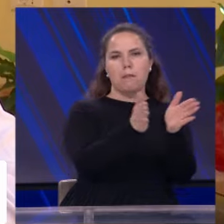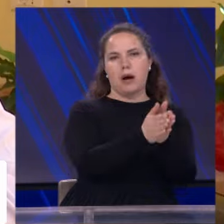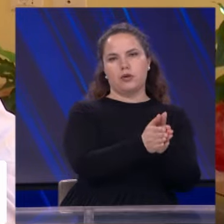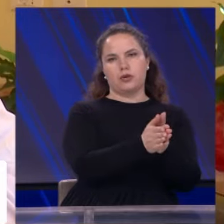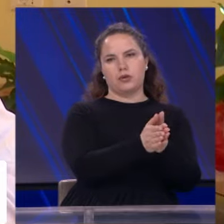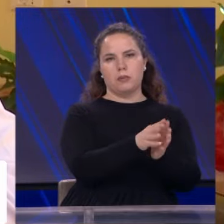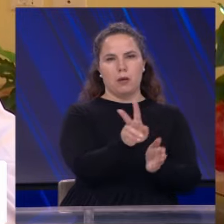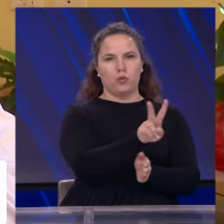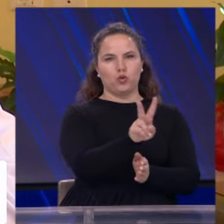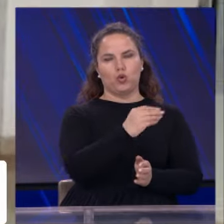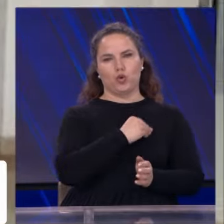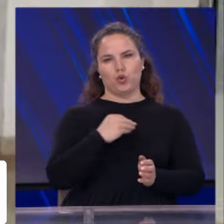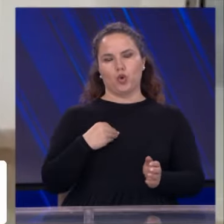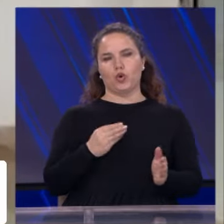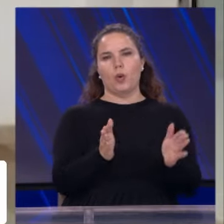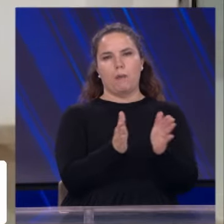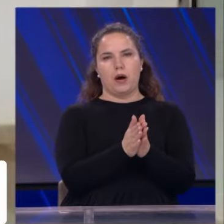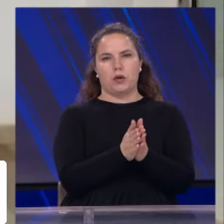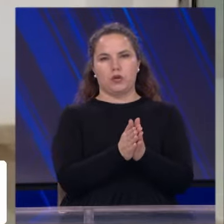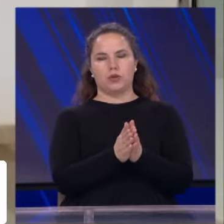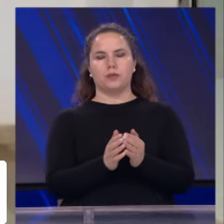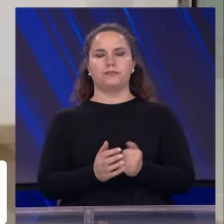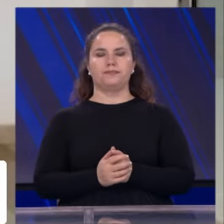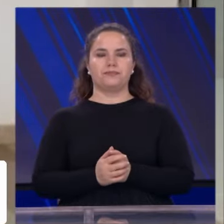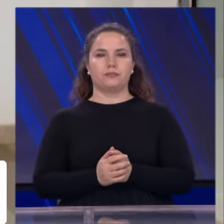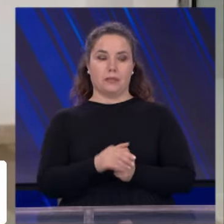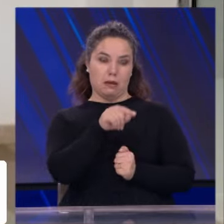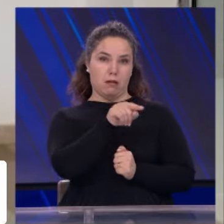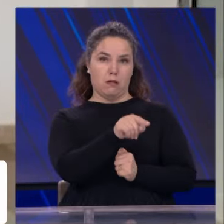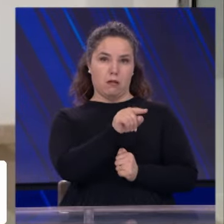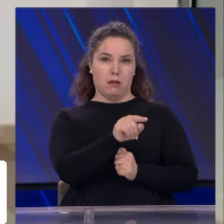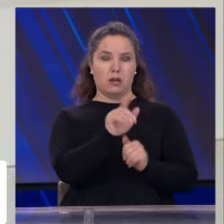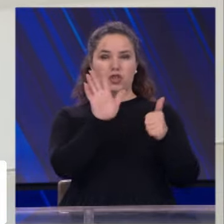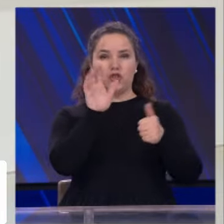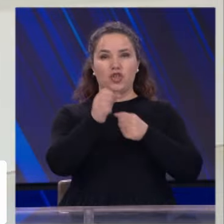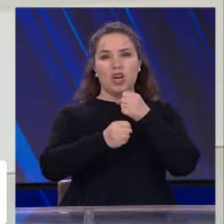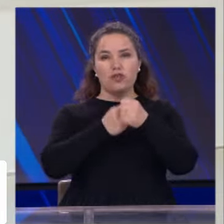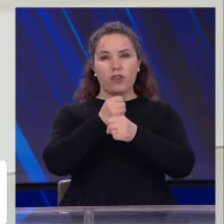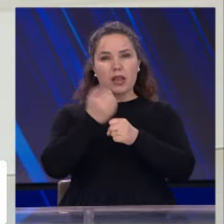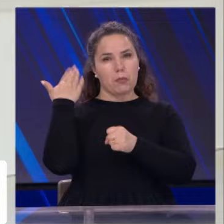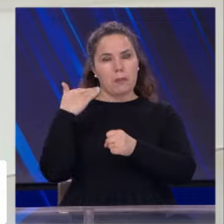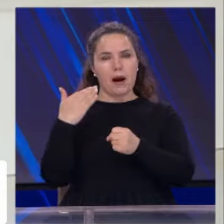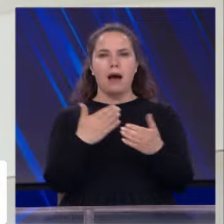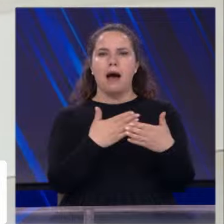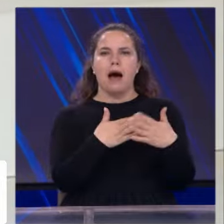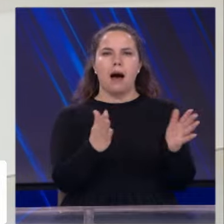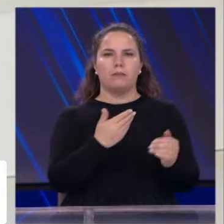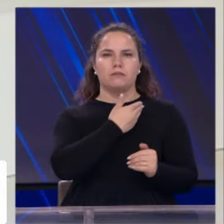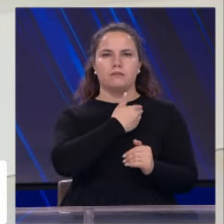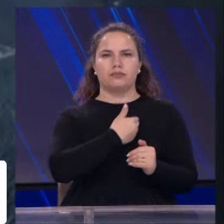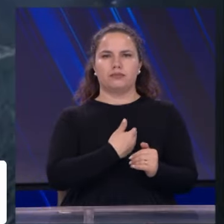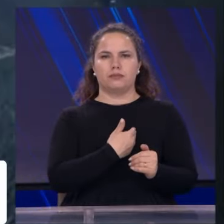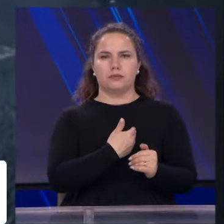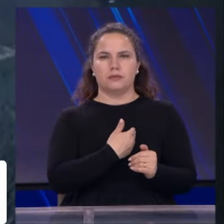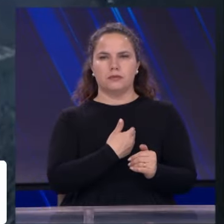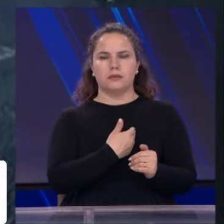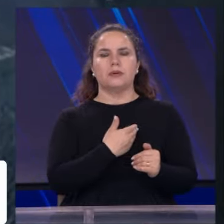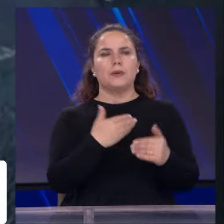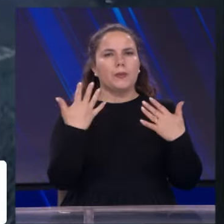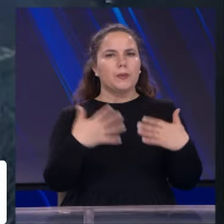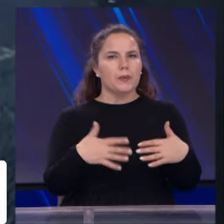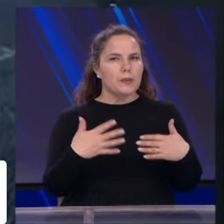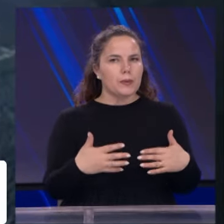të vajtura nga Tirana. Pas 6 vitesh në spitalin e Kavajës është hapur shërbimi i kirurgjisë, i cili ishte mbyllur për shkak të mungesës